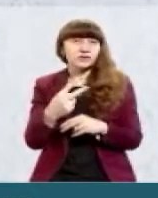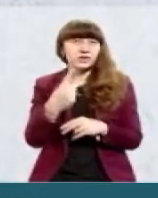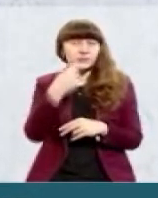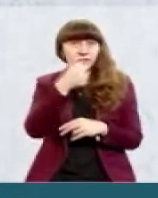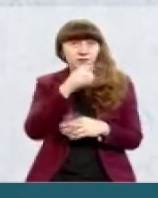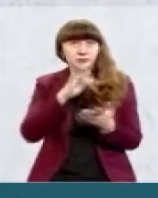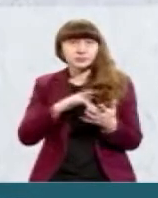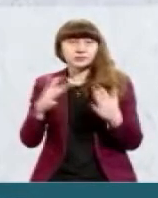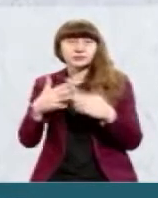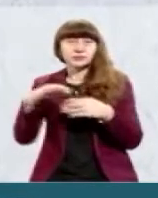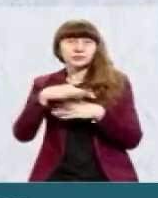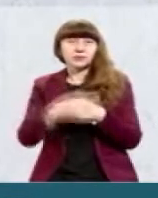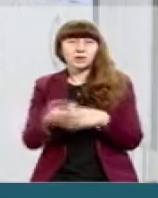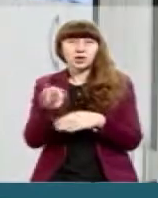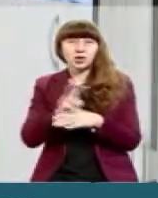көңіл қуантады.